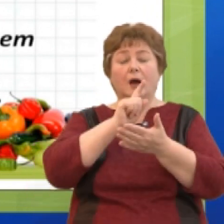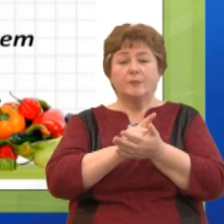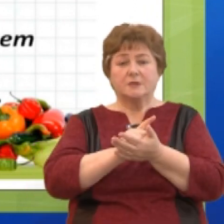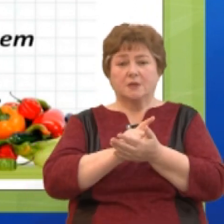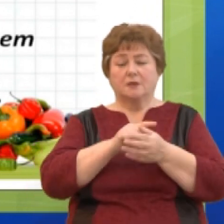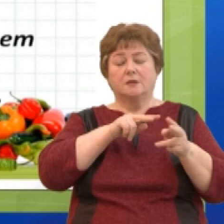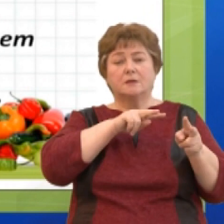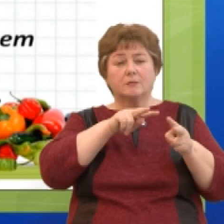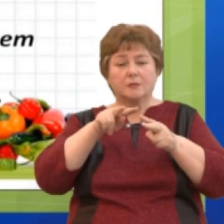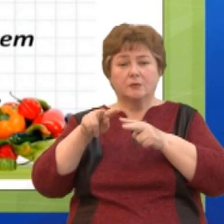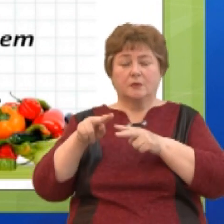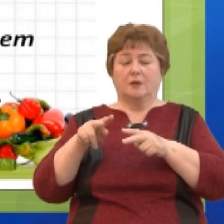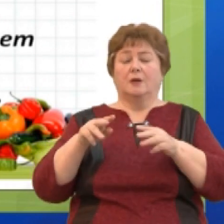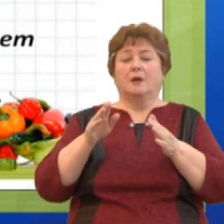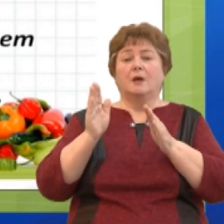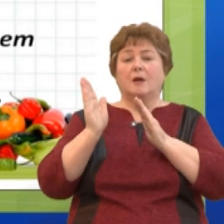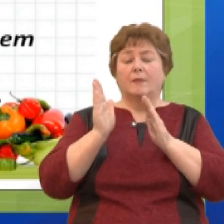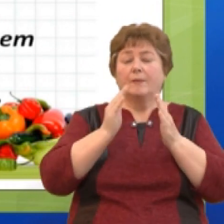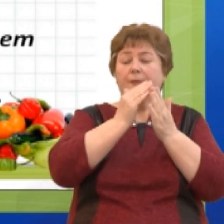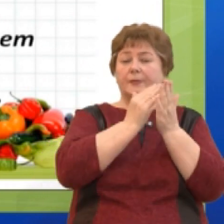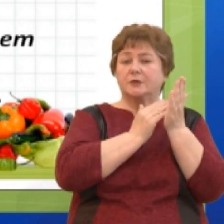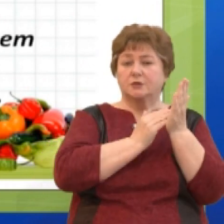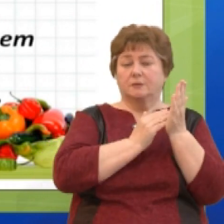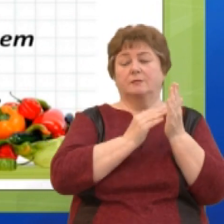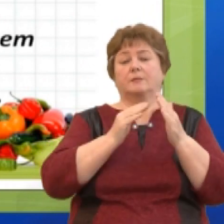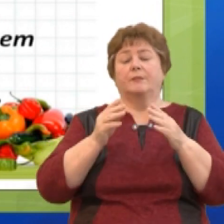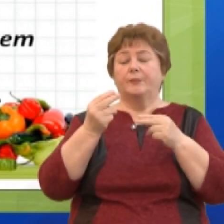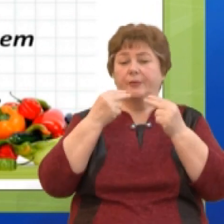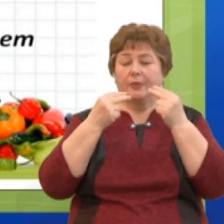Обязательно соблюдай режим питания.